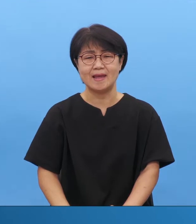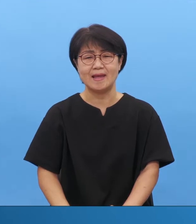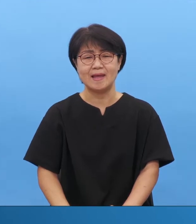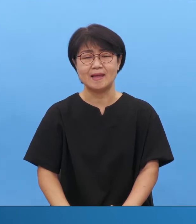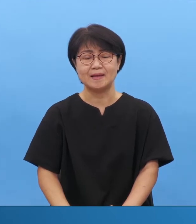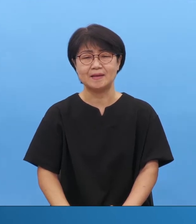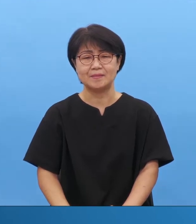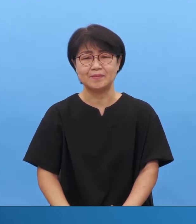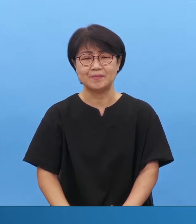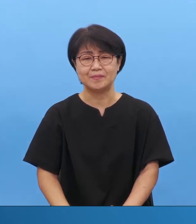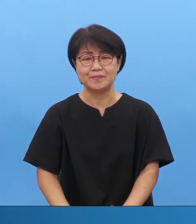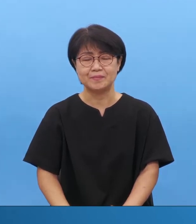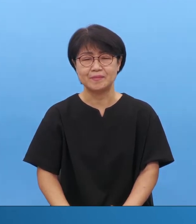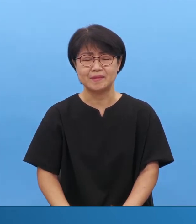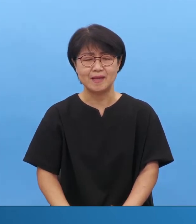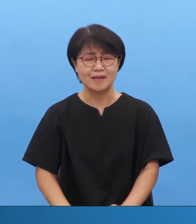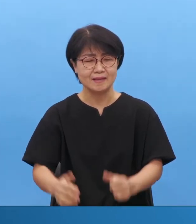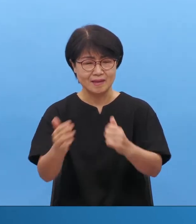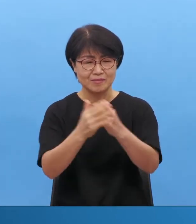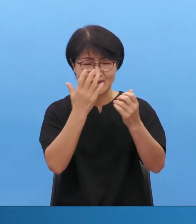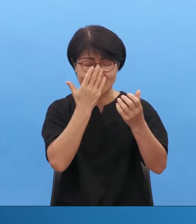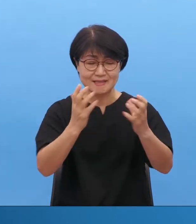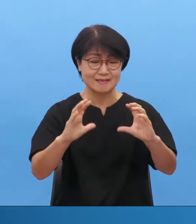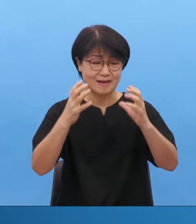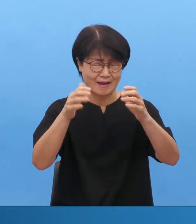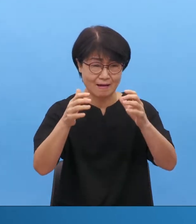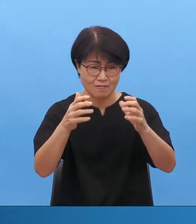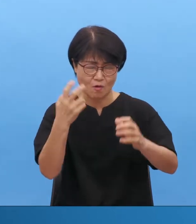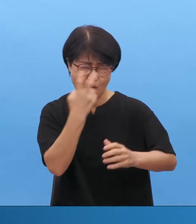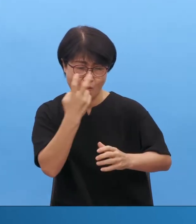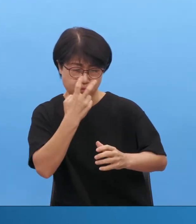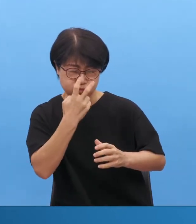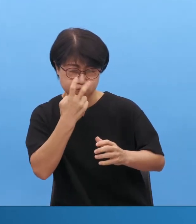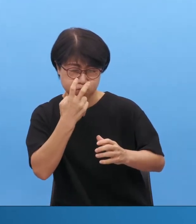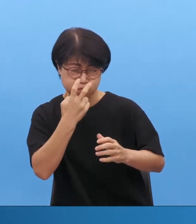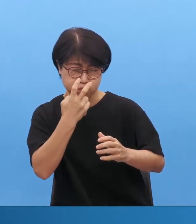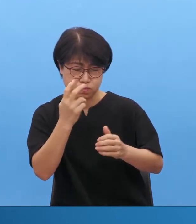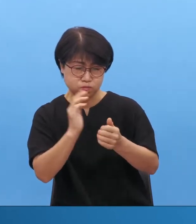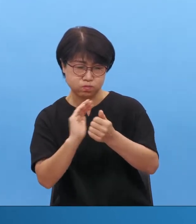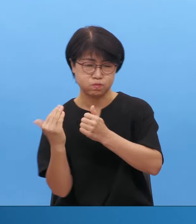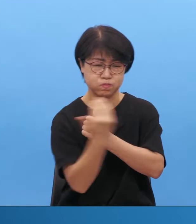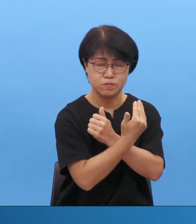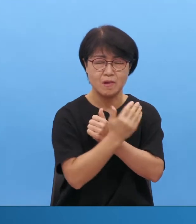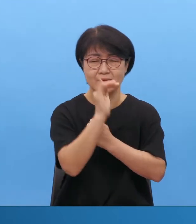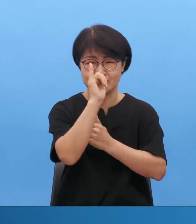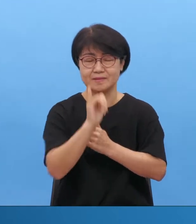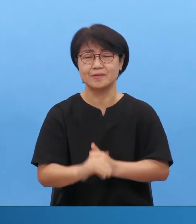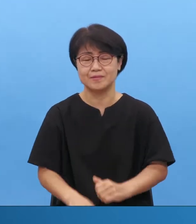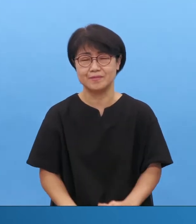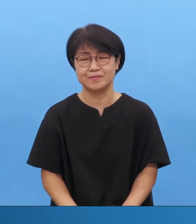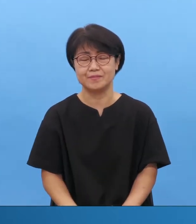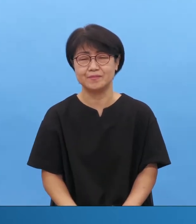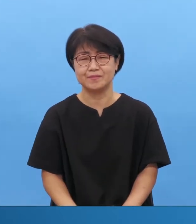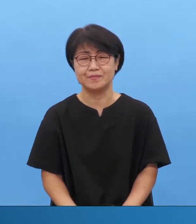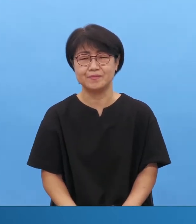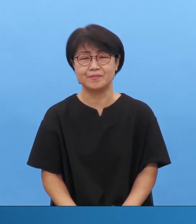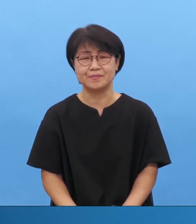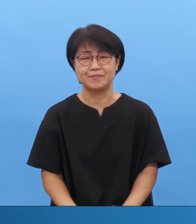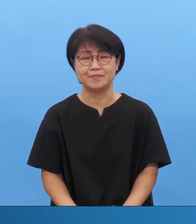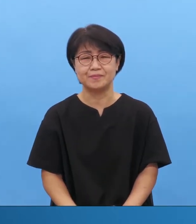Psalm 나라를 104. 든든히 지킨 겁니다. And so that's how he was able to protect his country. 그래서 영적으로 하나님이